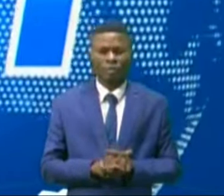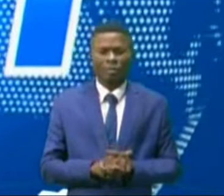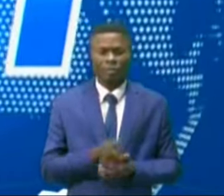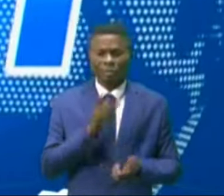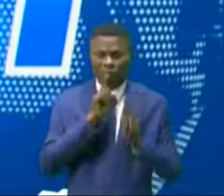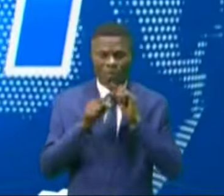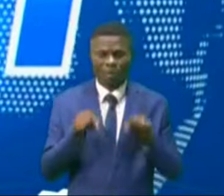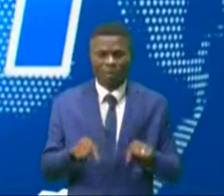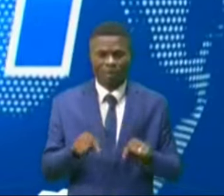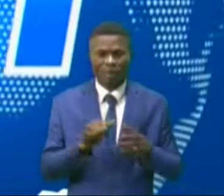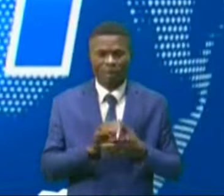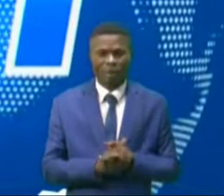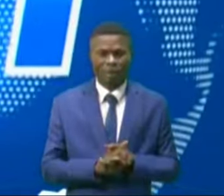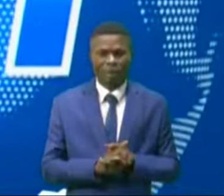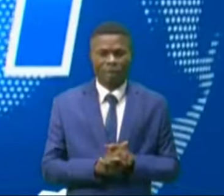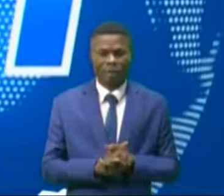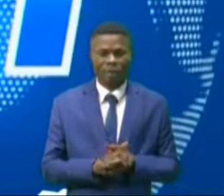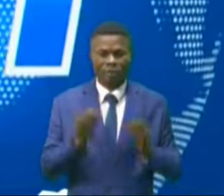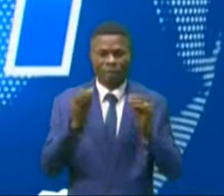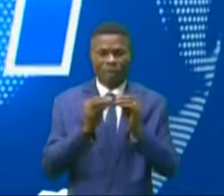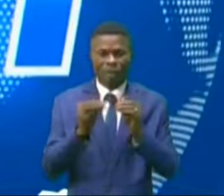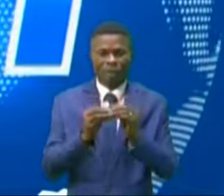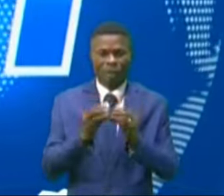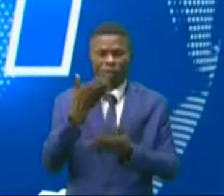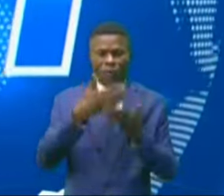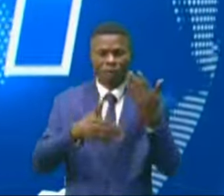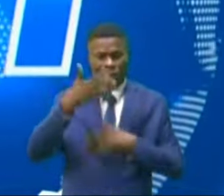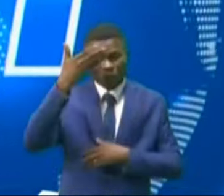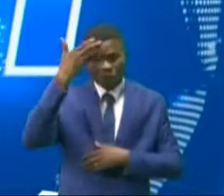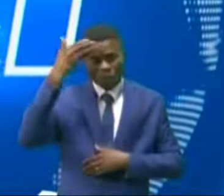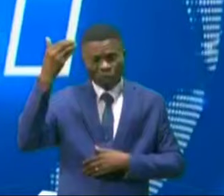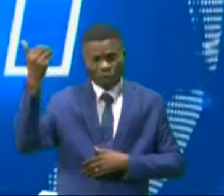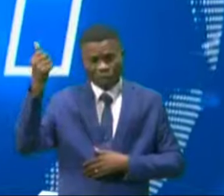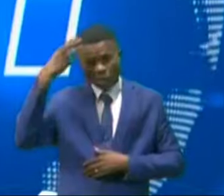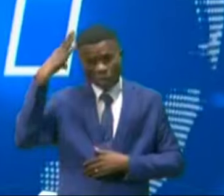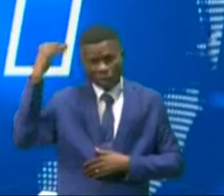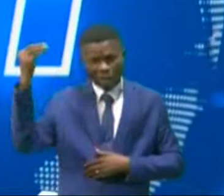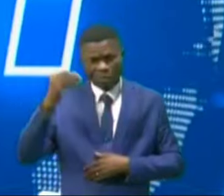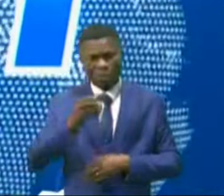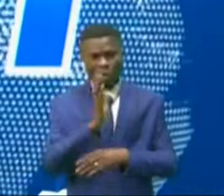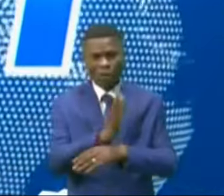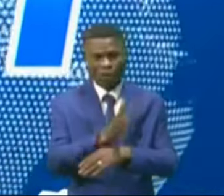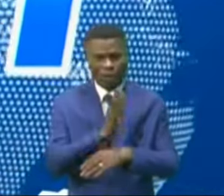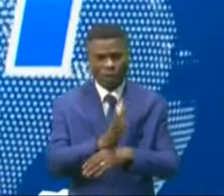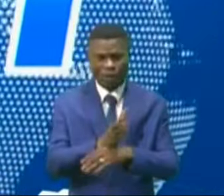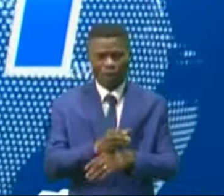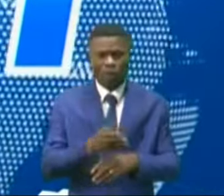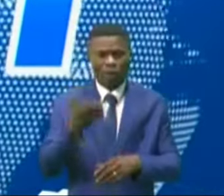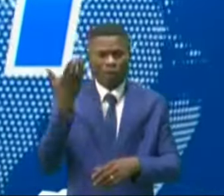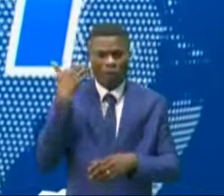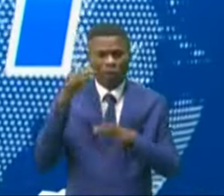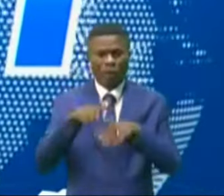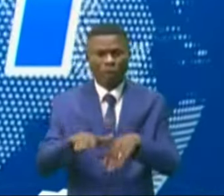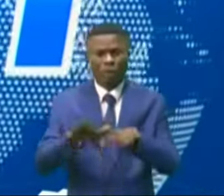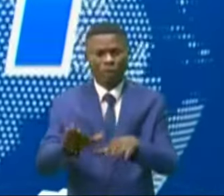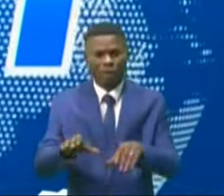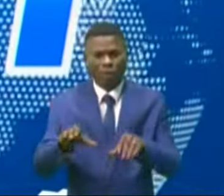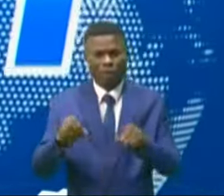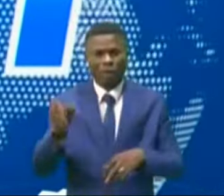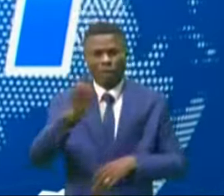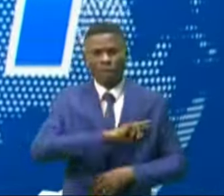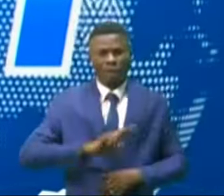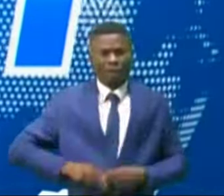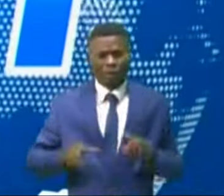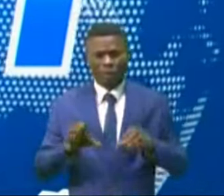Parlons à présent de cette réunion d'échange et d'orientation pour une gestion durable des eaux souterraines de la